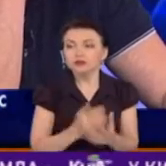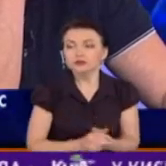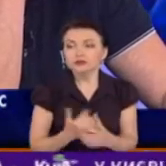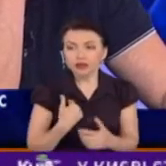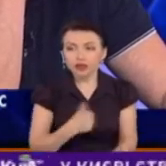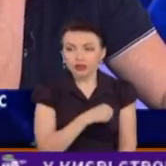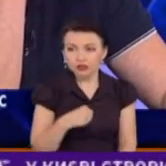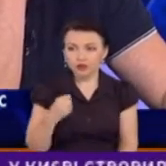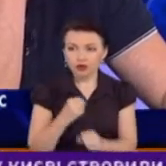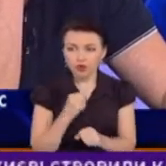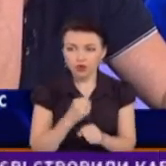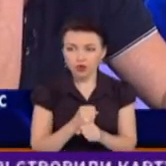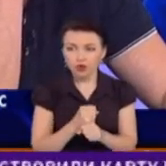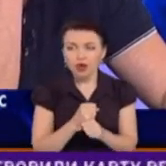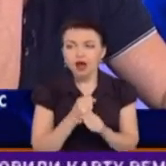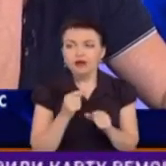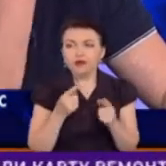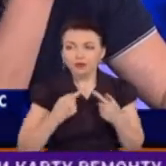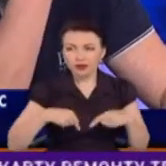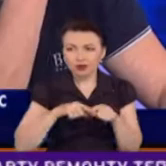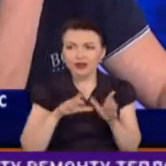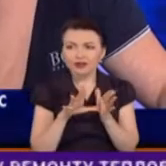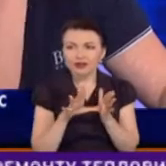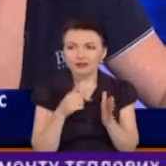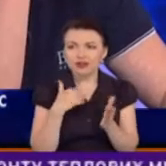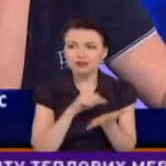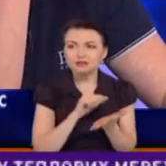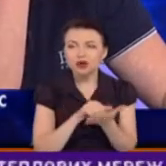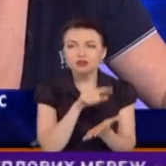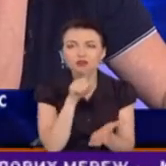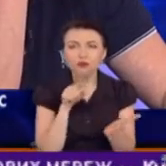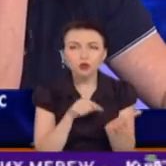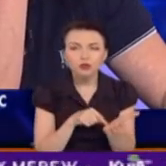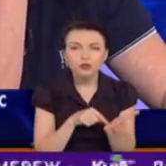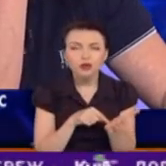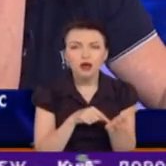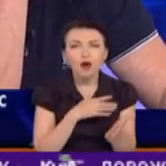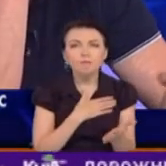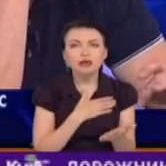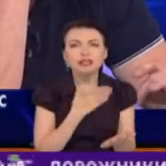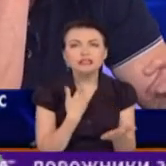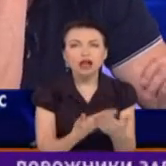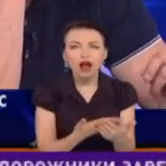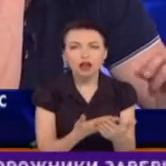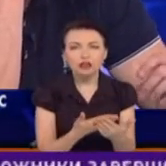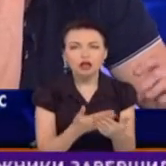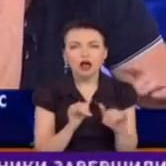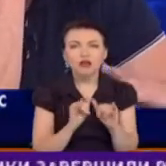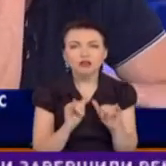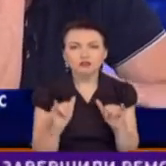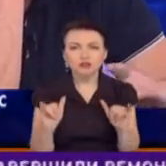сам працюю в ядерній енергетиці і займаюся питаннями, як говориться, потенціалу